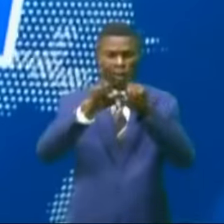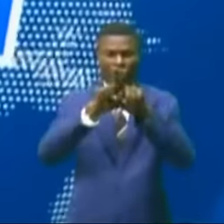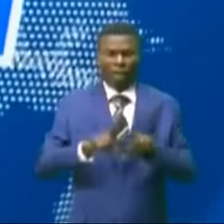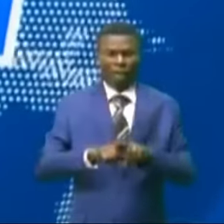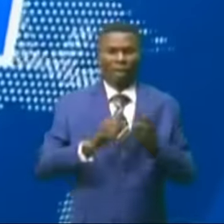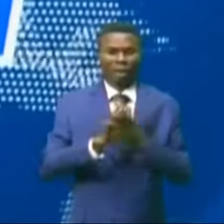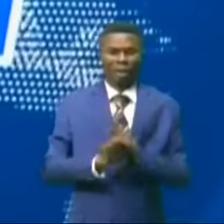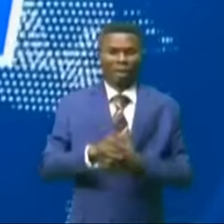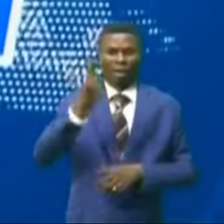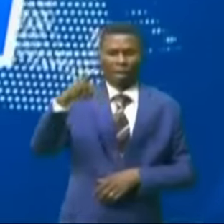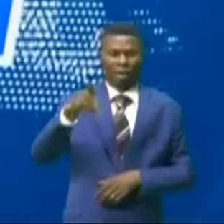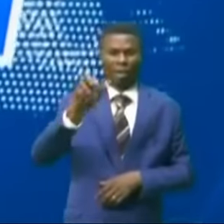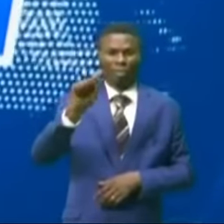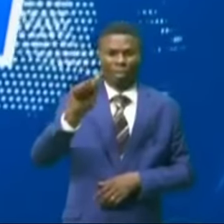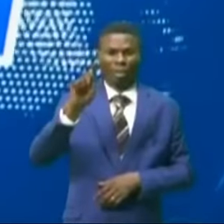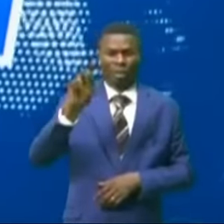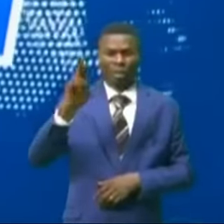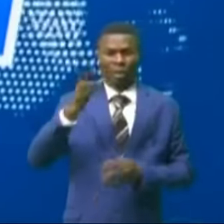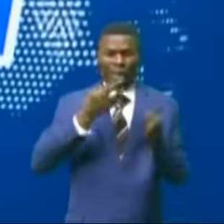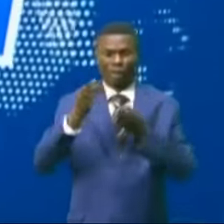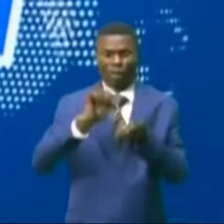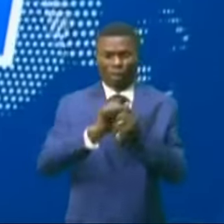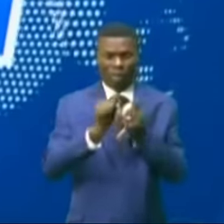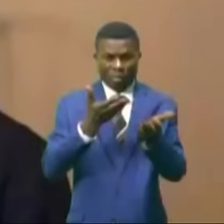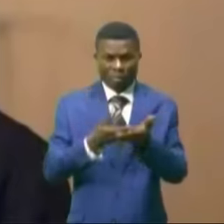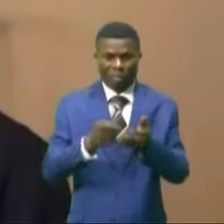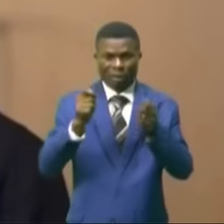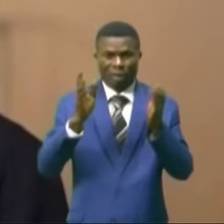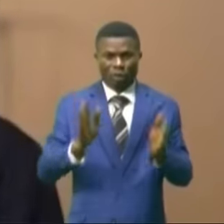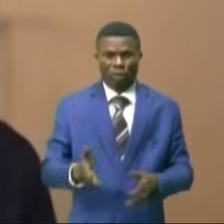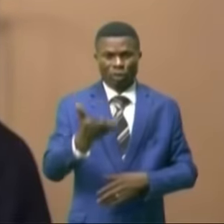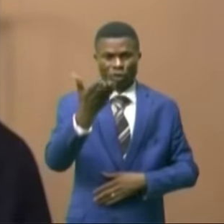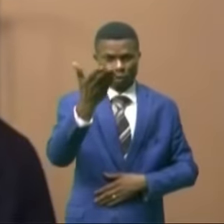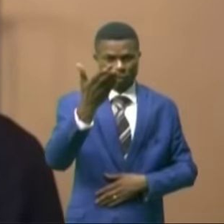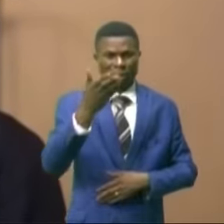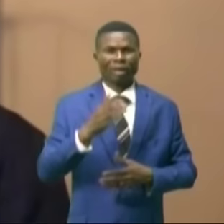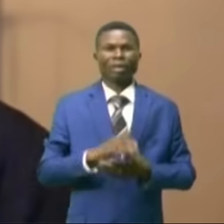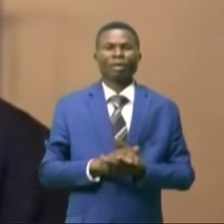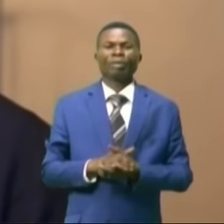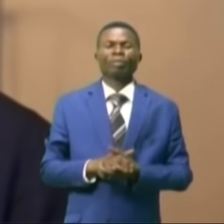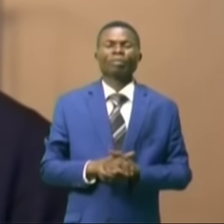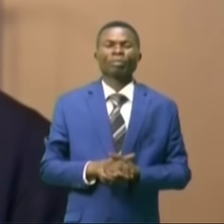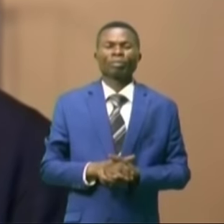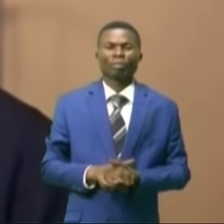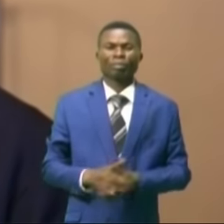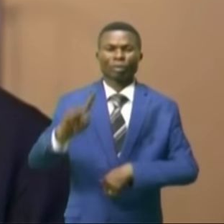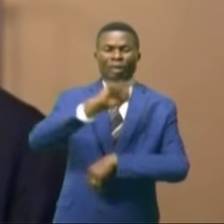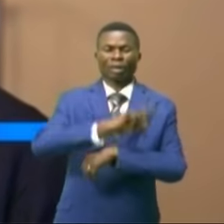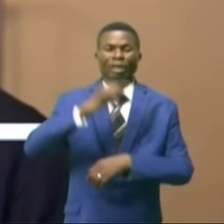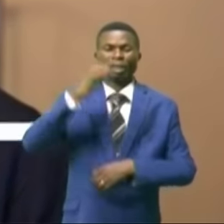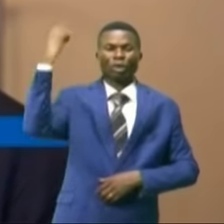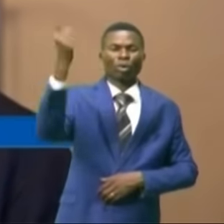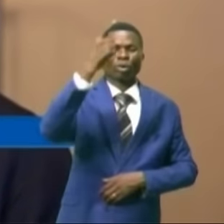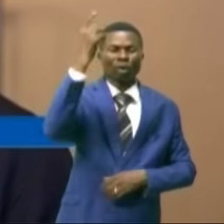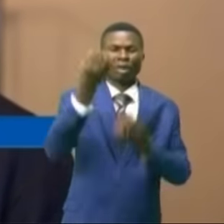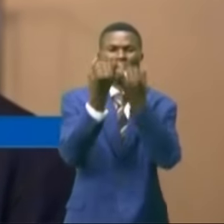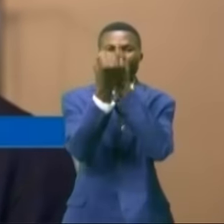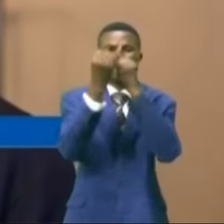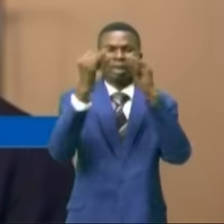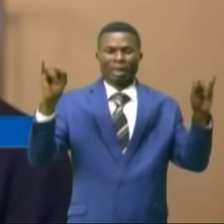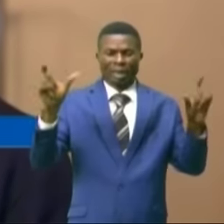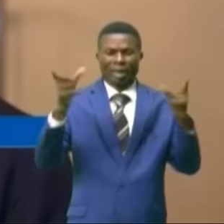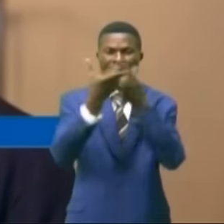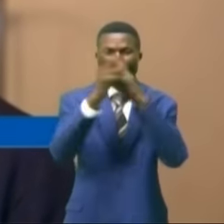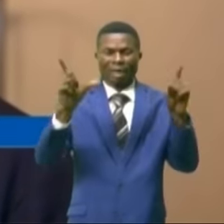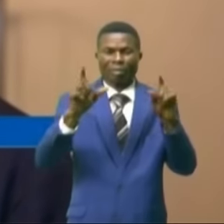Médias, Patrick Moyen-Katembwe, est revenu sur ces sujets. Nous célébrons la Journée internationale de la liberté de la presse, qui représente